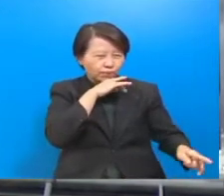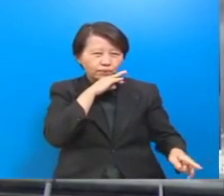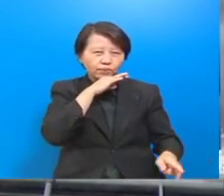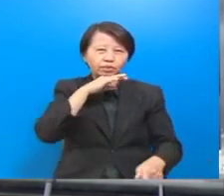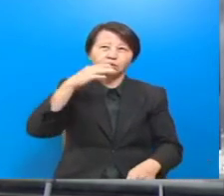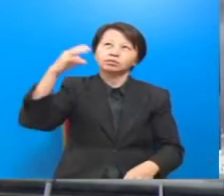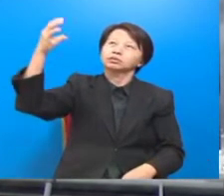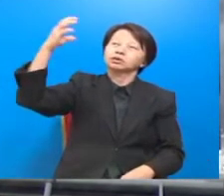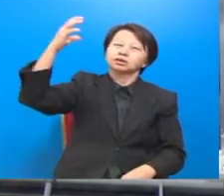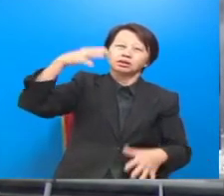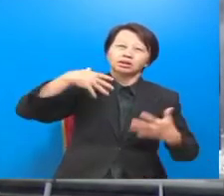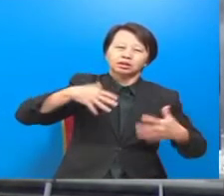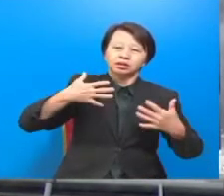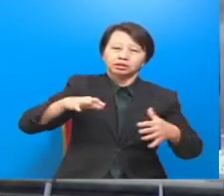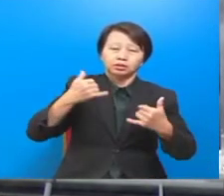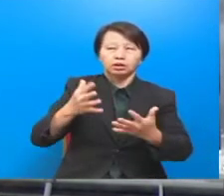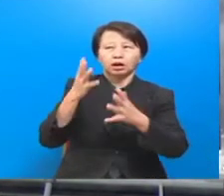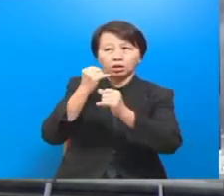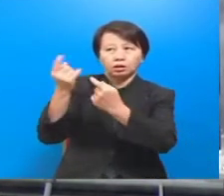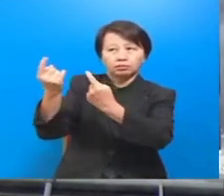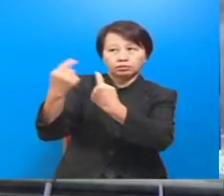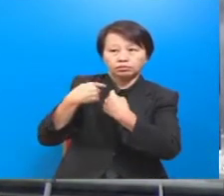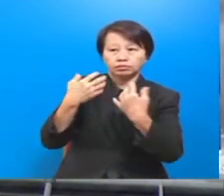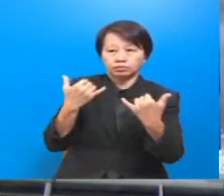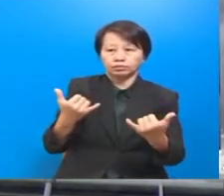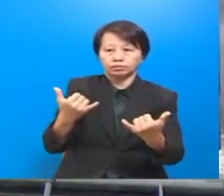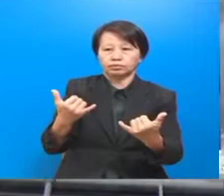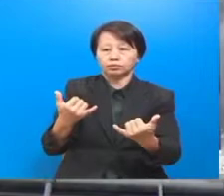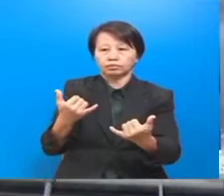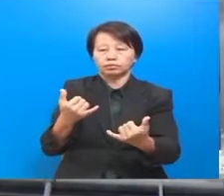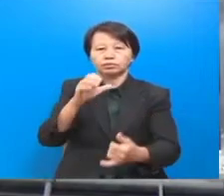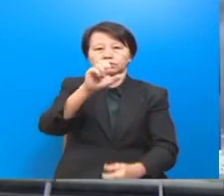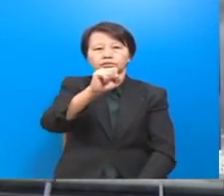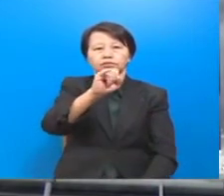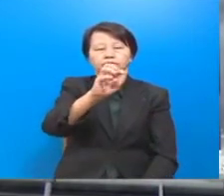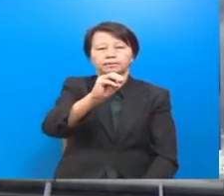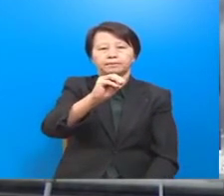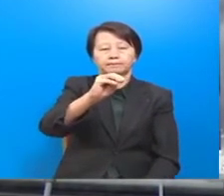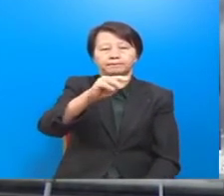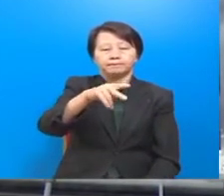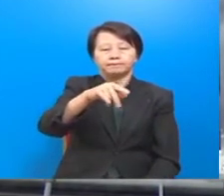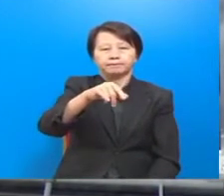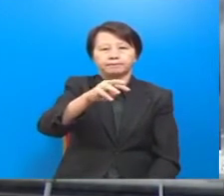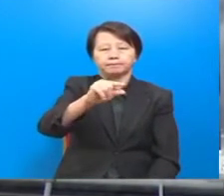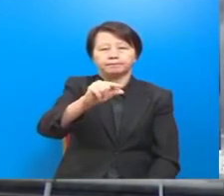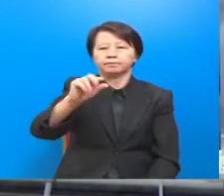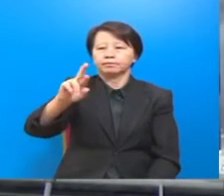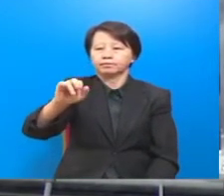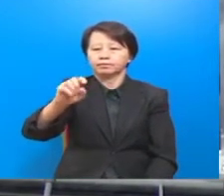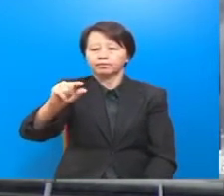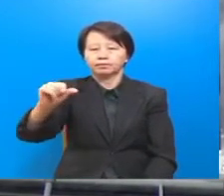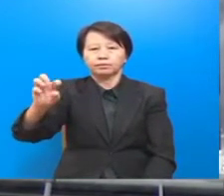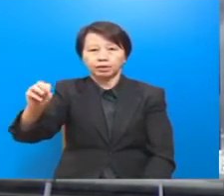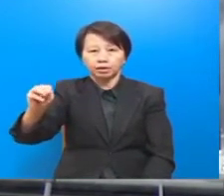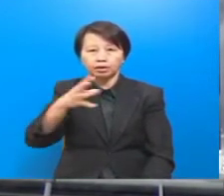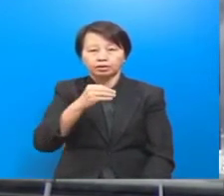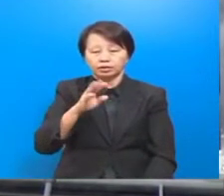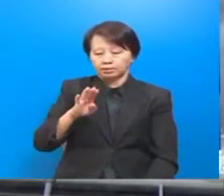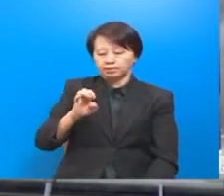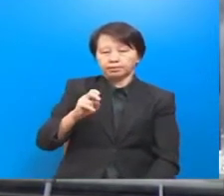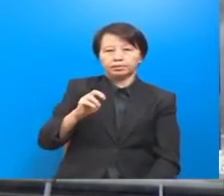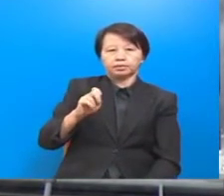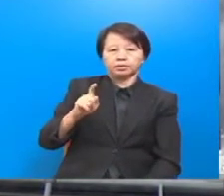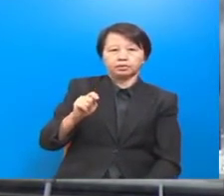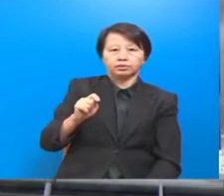kalau tidak dapat jawaban sekarang mengenai sempat renggang dan beunot di dua kawasan berlaku penyimpanan air musim